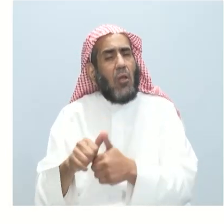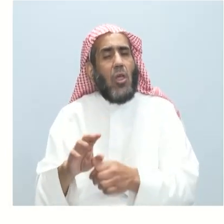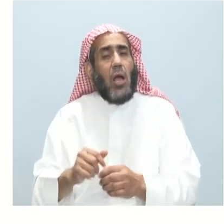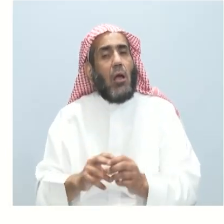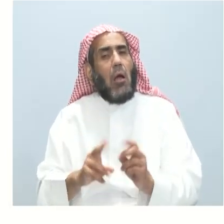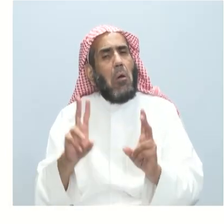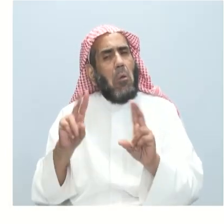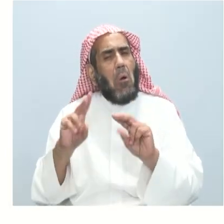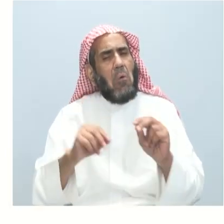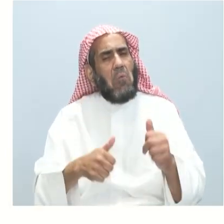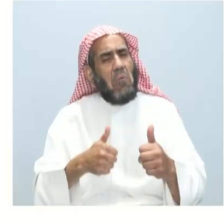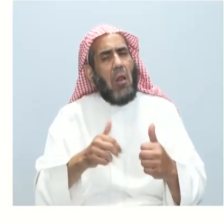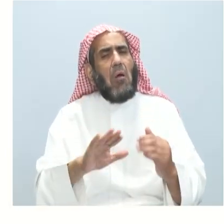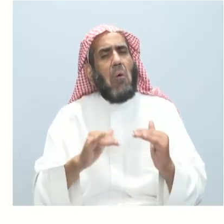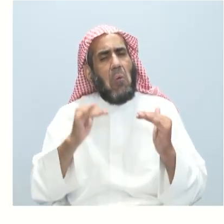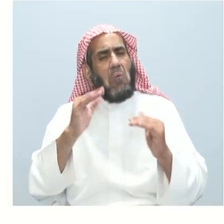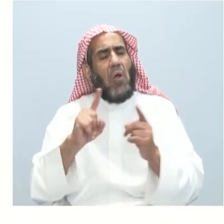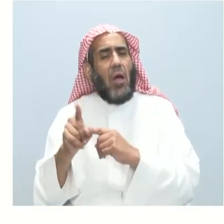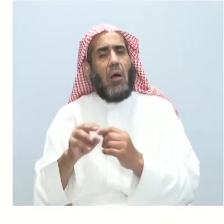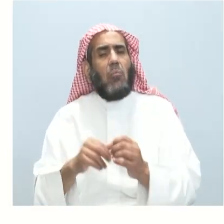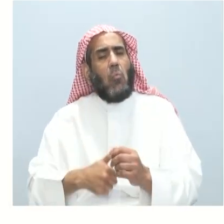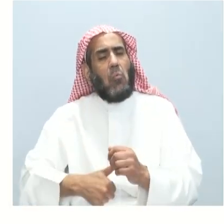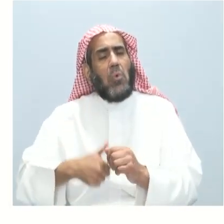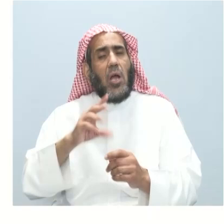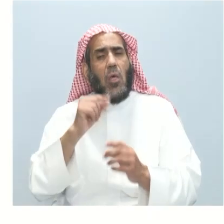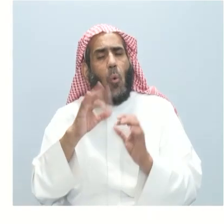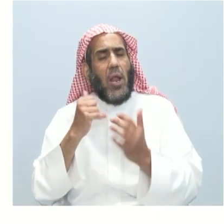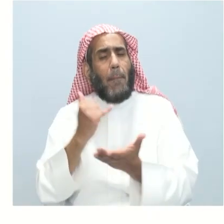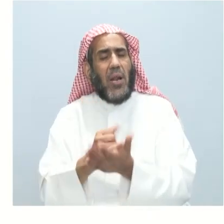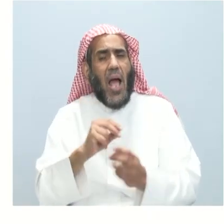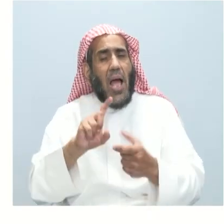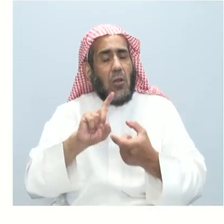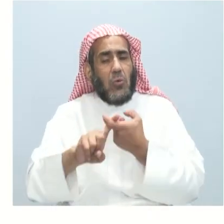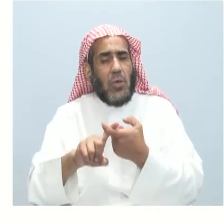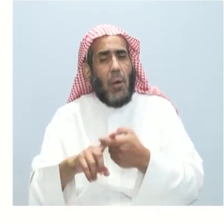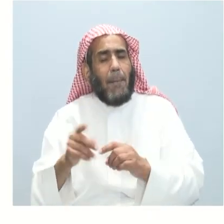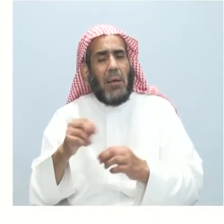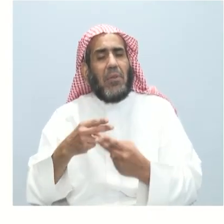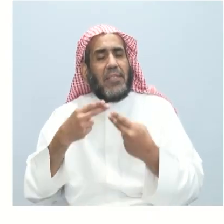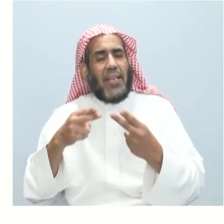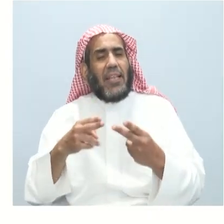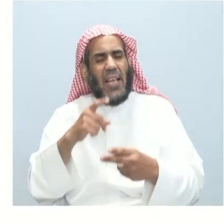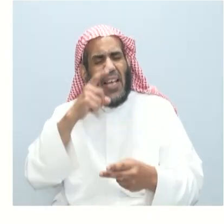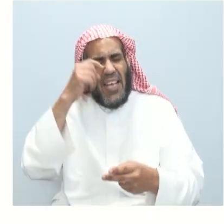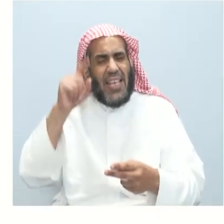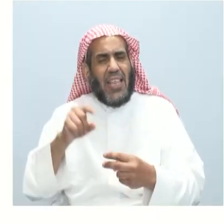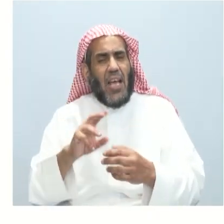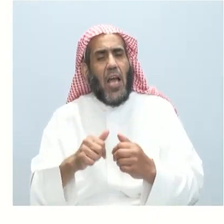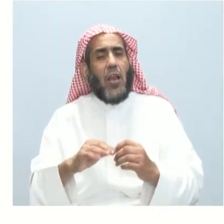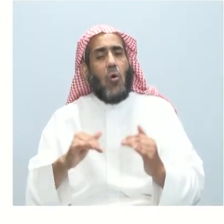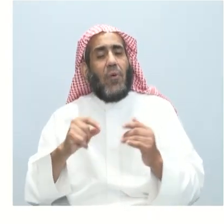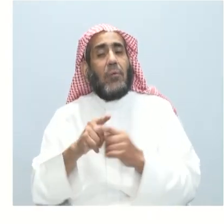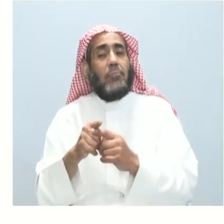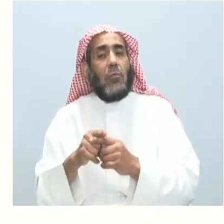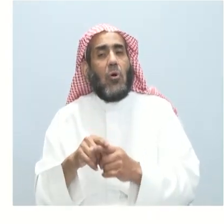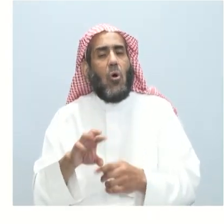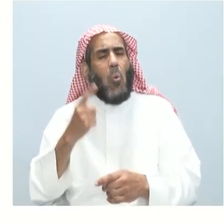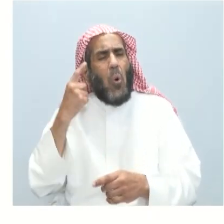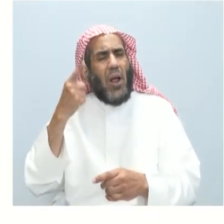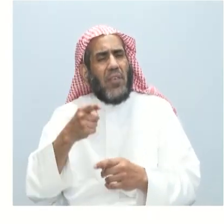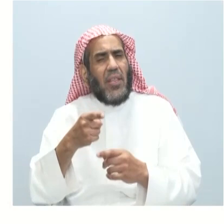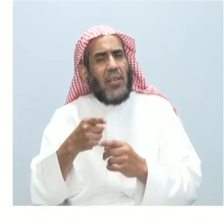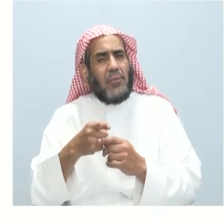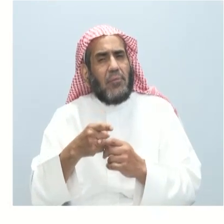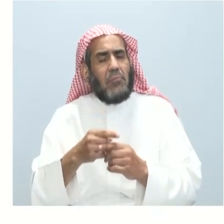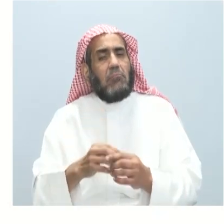كفءا لها ثلاثه يجب على ولي المراه ان يزوجها ممن ترضاه اذا كان كفءا لها وراى في